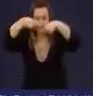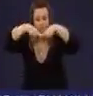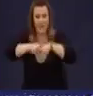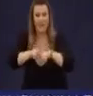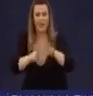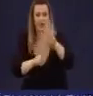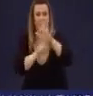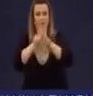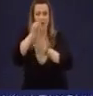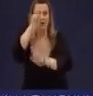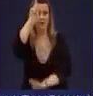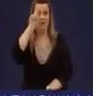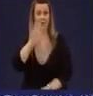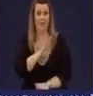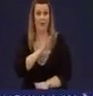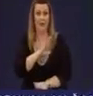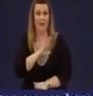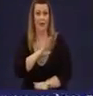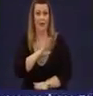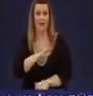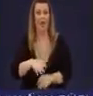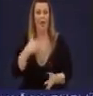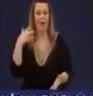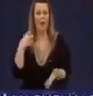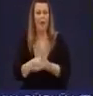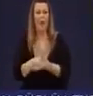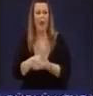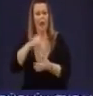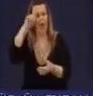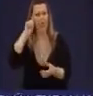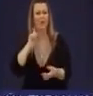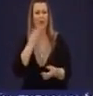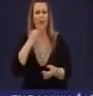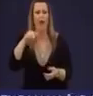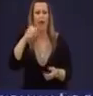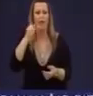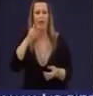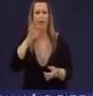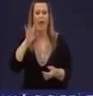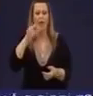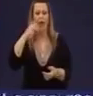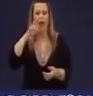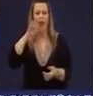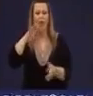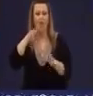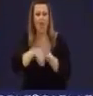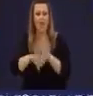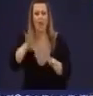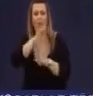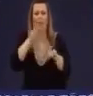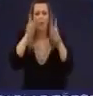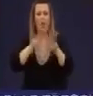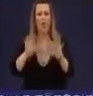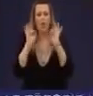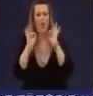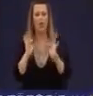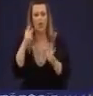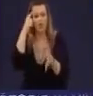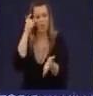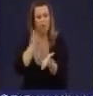qoyulmasına dəlalət edir. Milli lider Heydər Əliyev bu istəklərini dövründə yaşanan prosesləri düzgün idarə etməsi